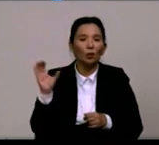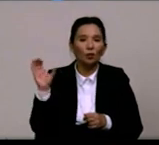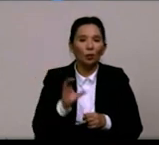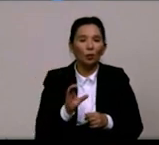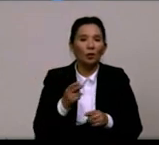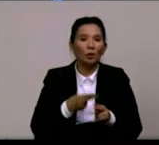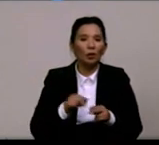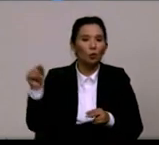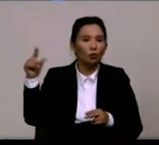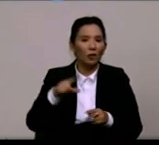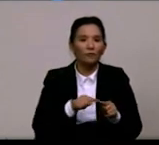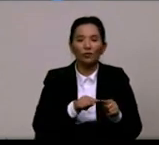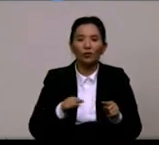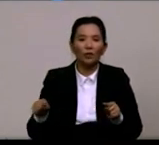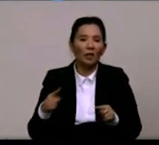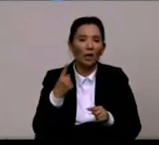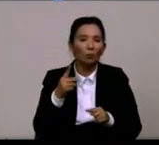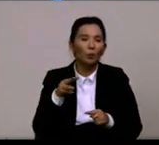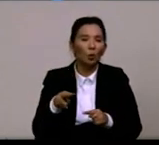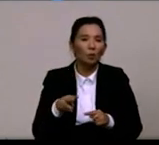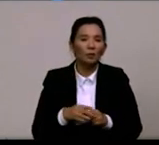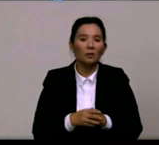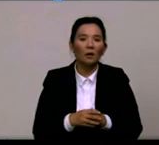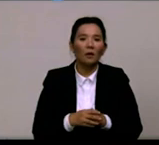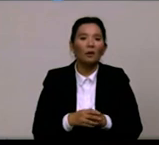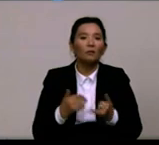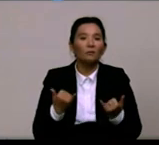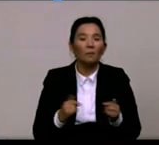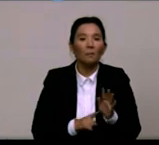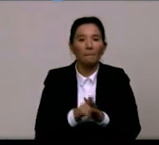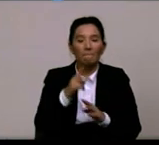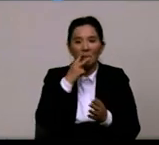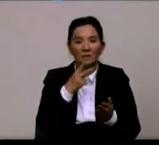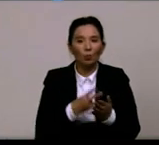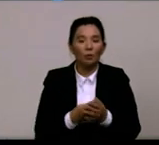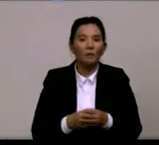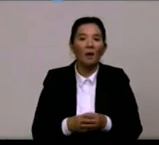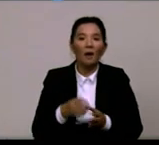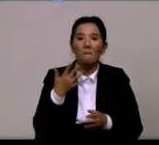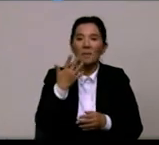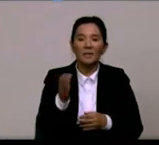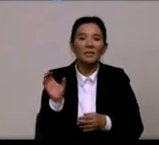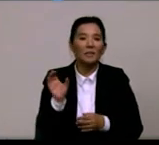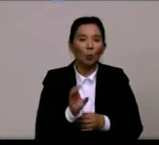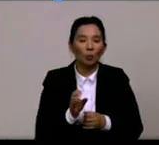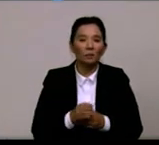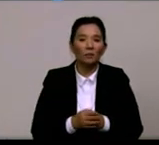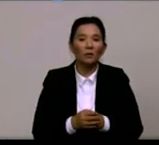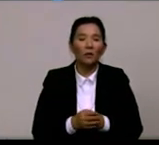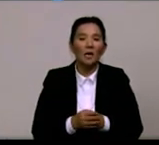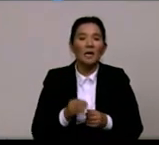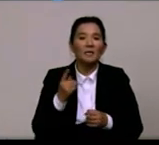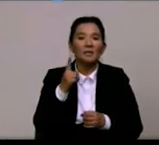же излучает в течение минуты. Давайте просмотрим, да? 5 секунд.